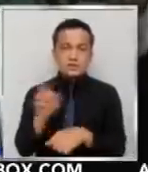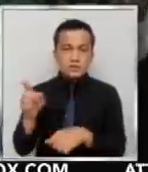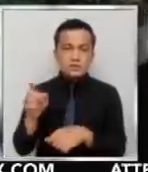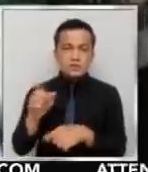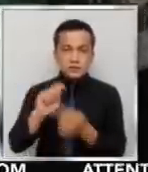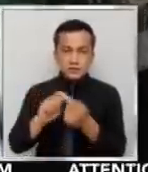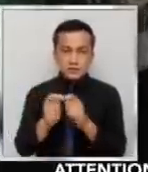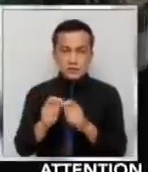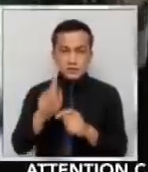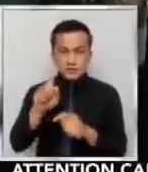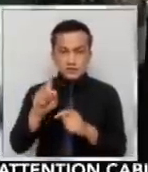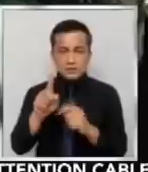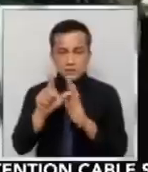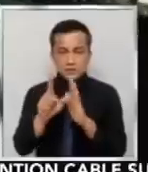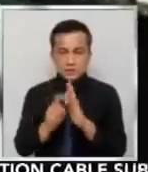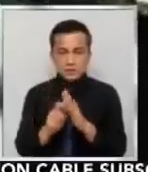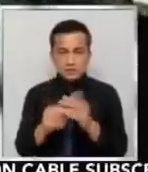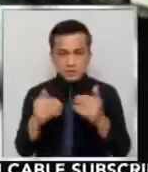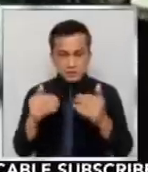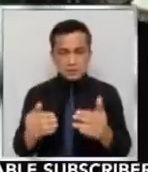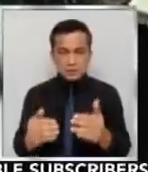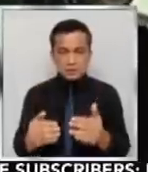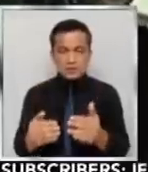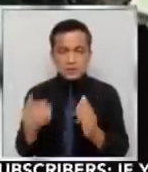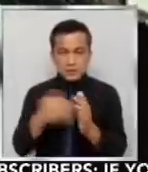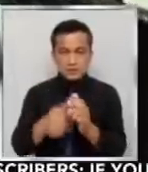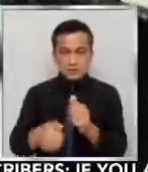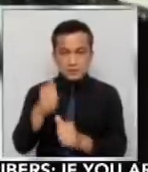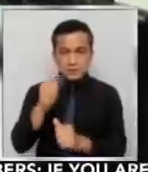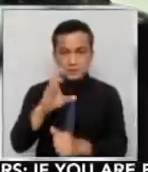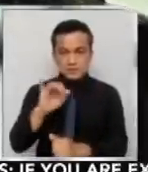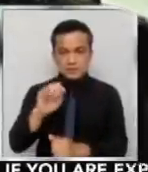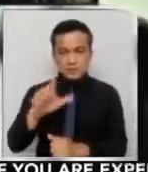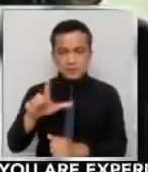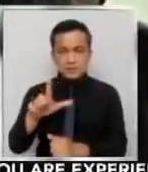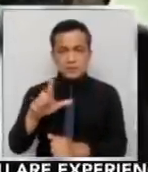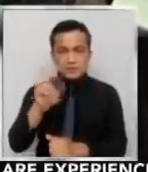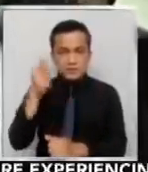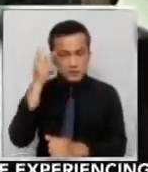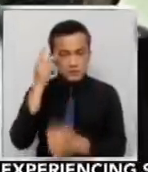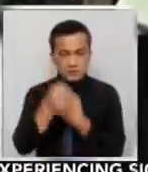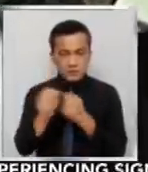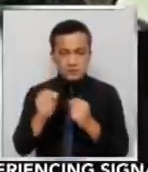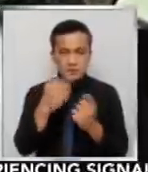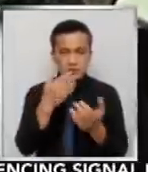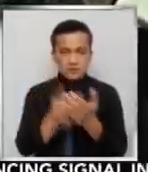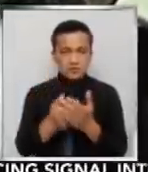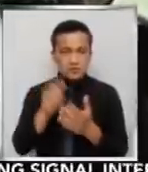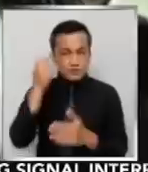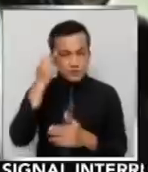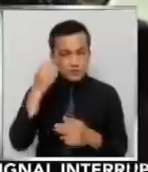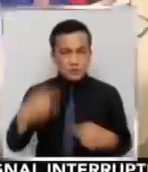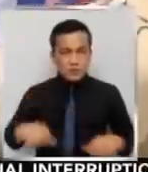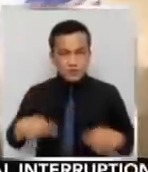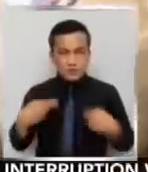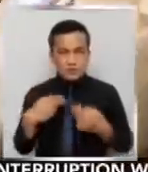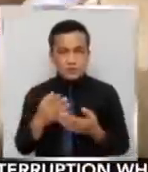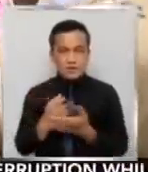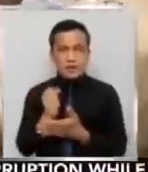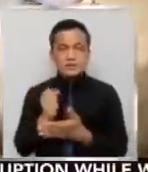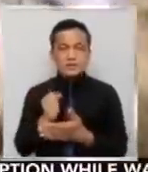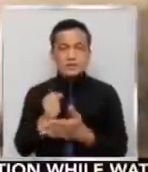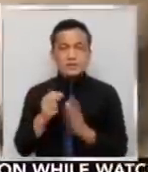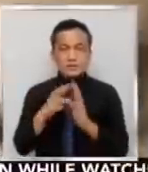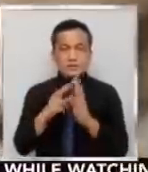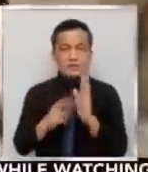kung muling papalarin, mga may kinalaman sa civil and political security, good governance, human rights at rule of law.